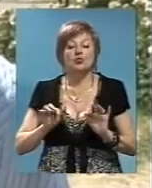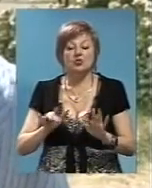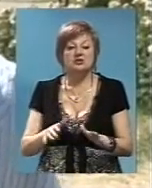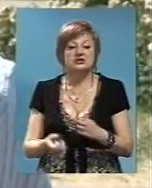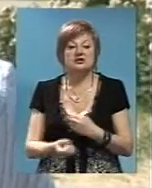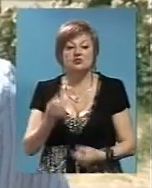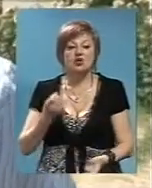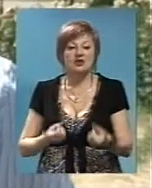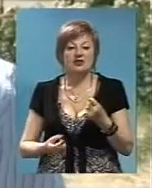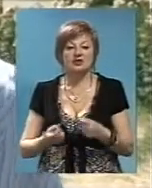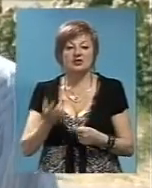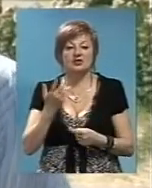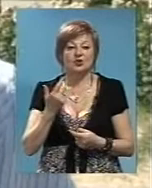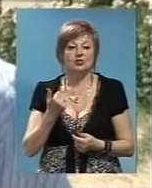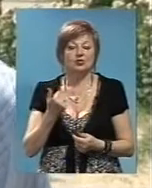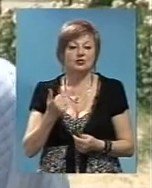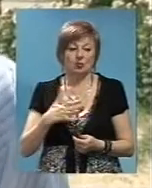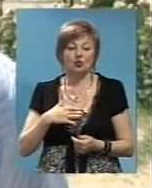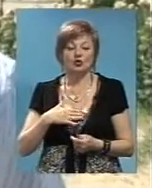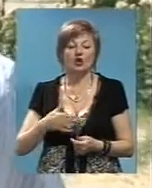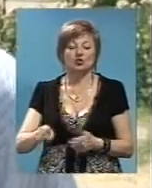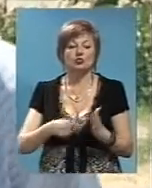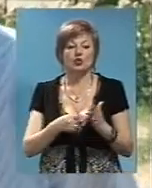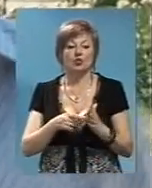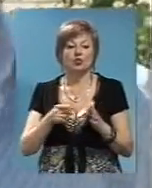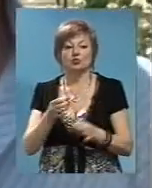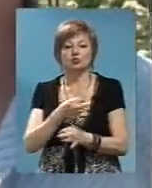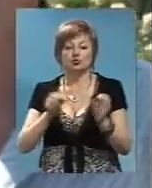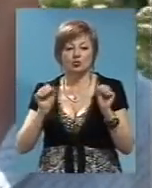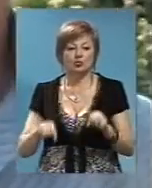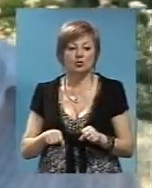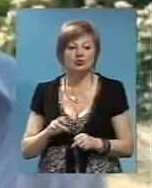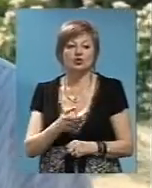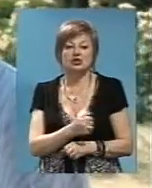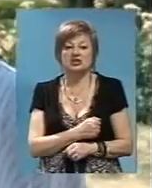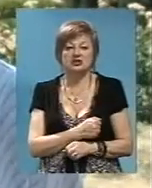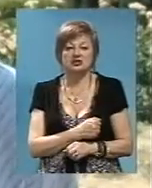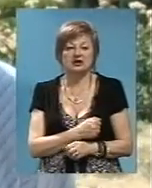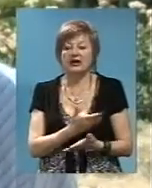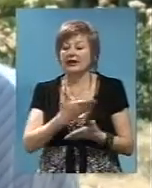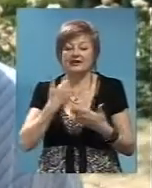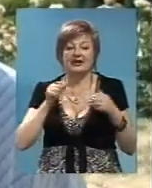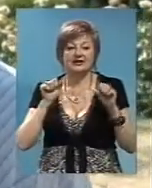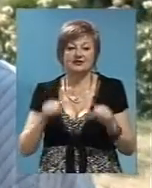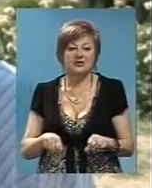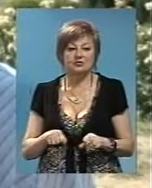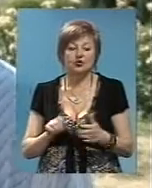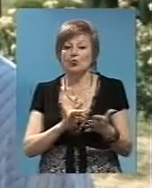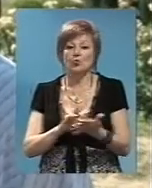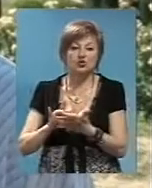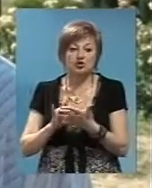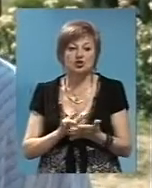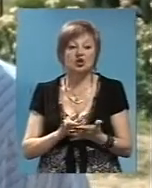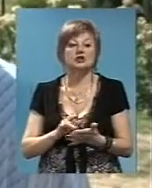только вижу, как бы, и могу судить по нашему городу, потому что больше, к сожалению, пока нет возможности путешествовать. Вот.